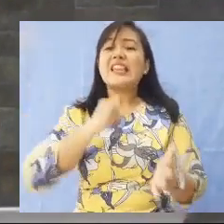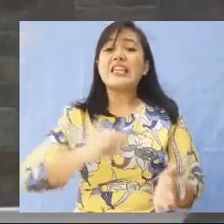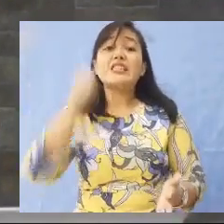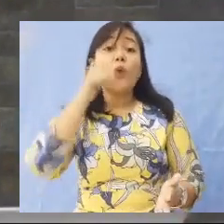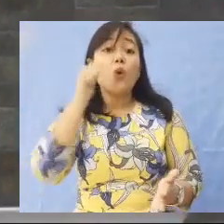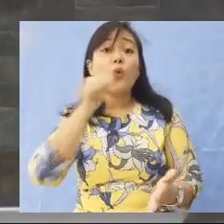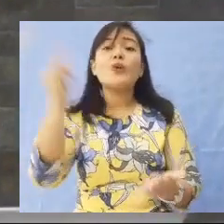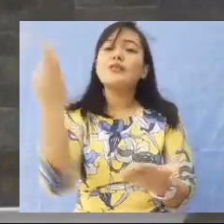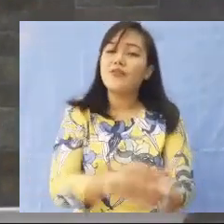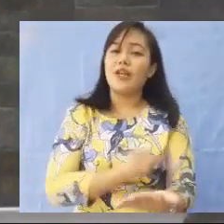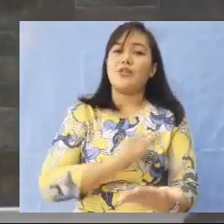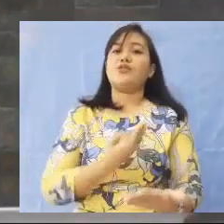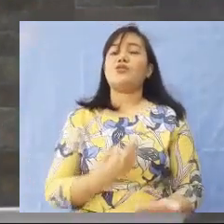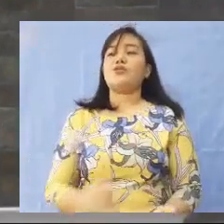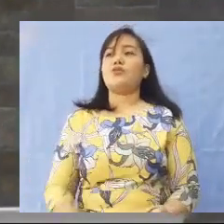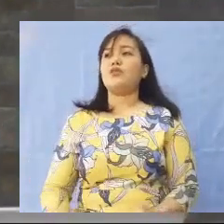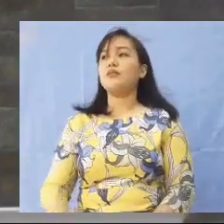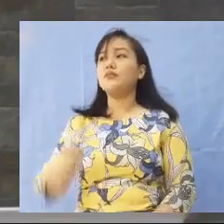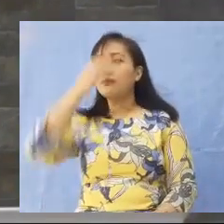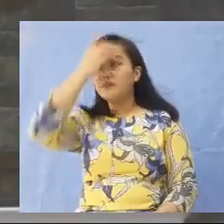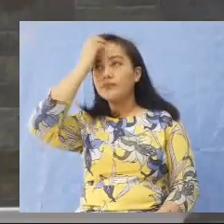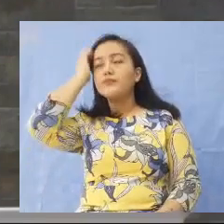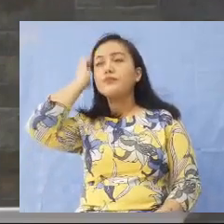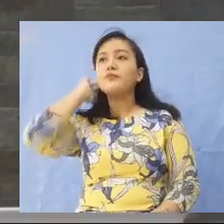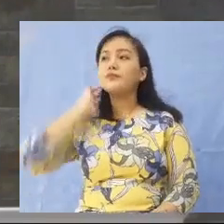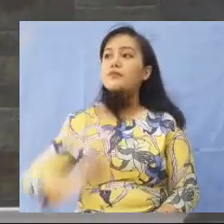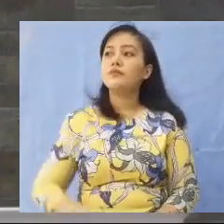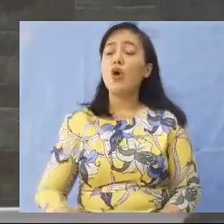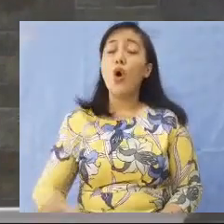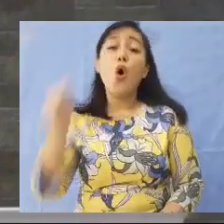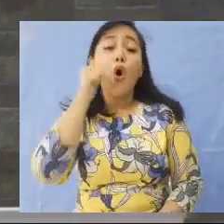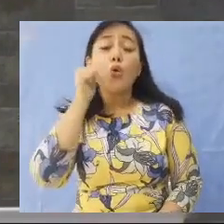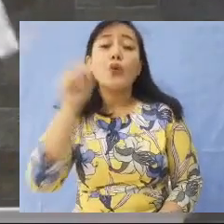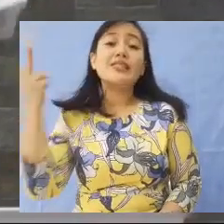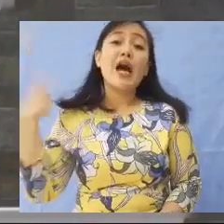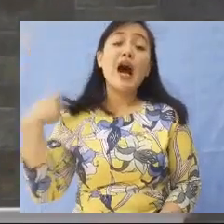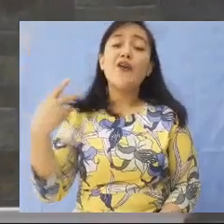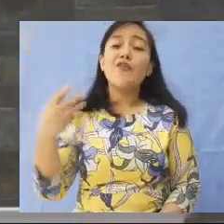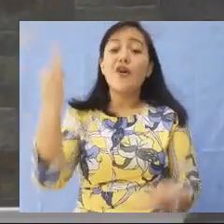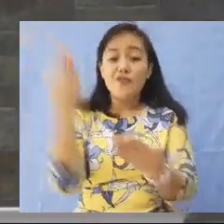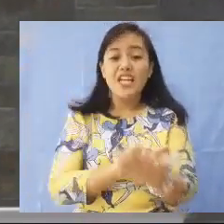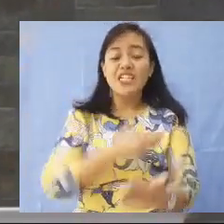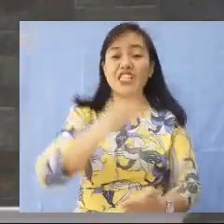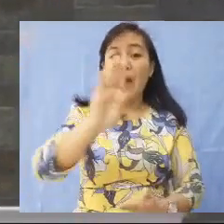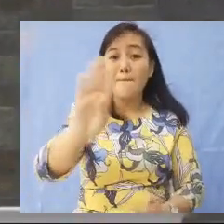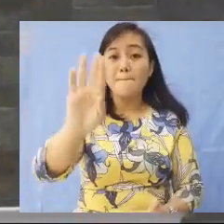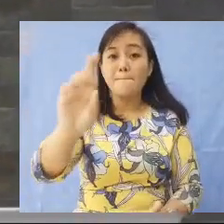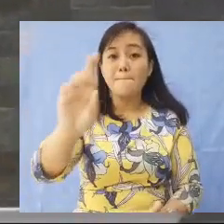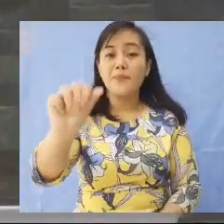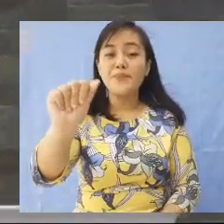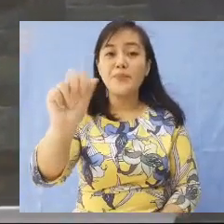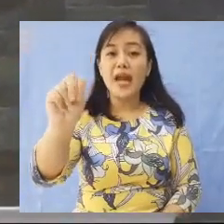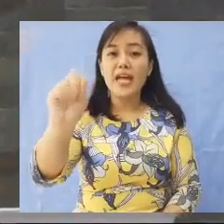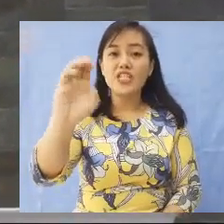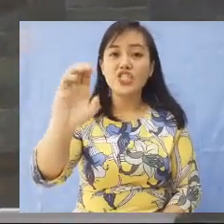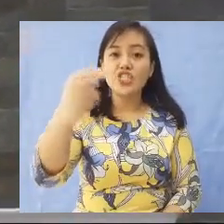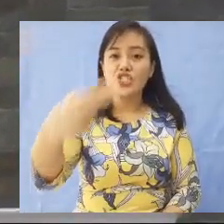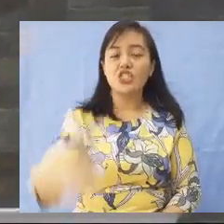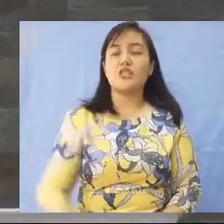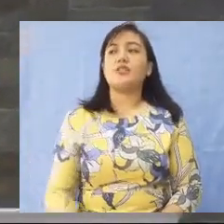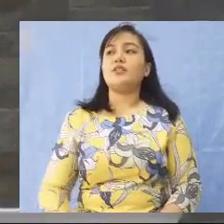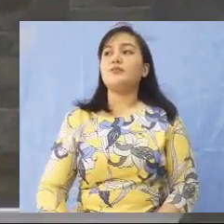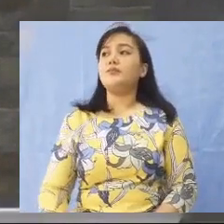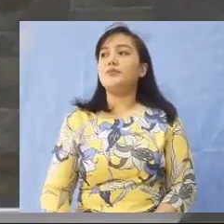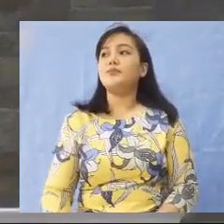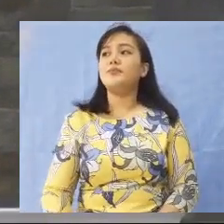na namang fresh na sanga, na tutubo. Merong refreshment, di ba? Nakikita nyo po yan, yung